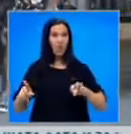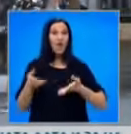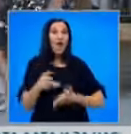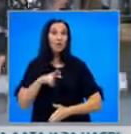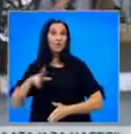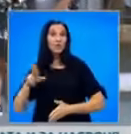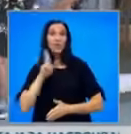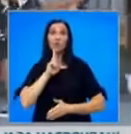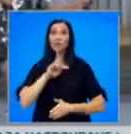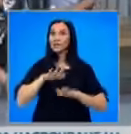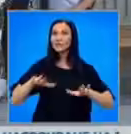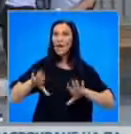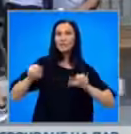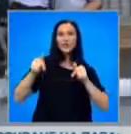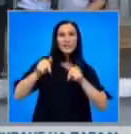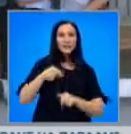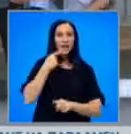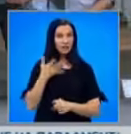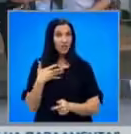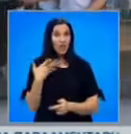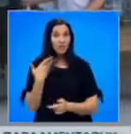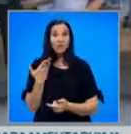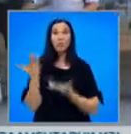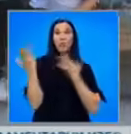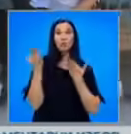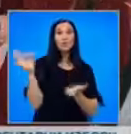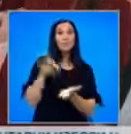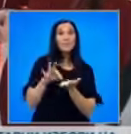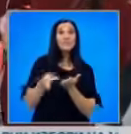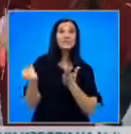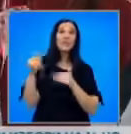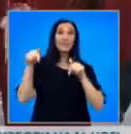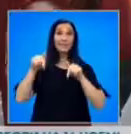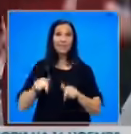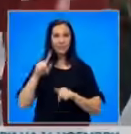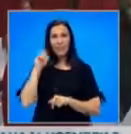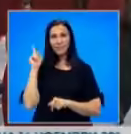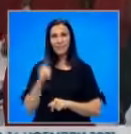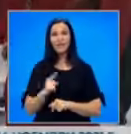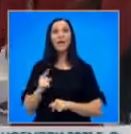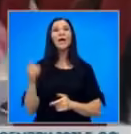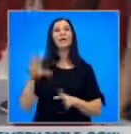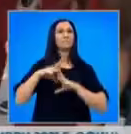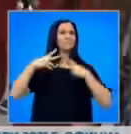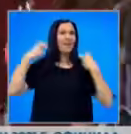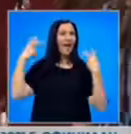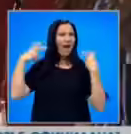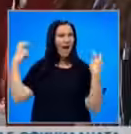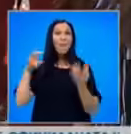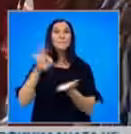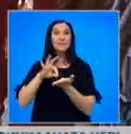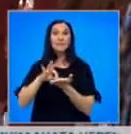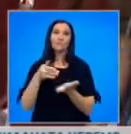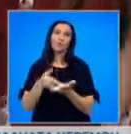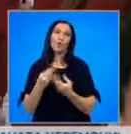учители, деца, всички днес казаха, че искат да учат присъствено и след днешния ден. Присъстваме! Защо присъстваме? Защото е